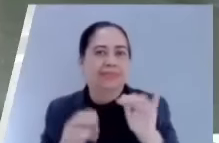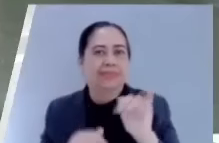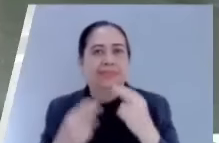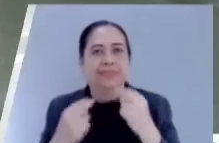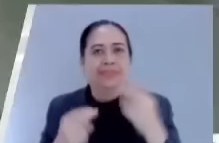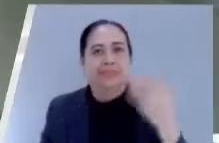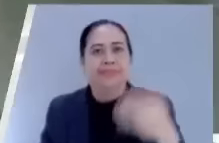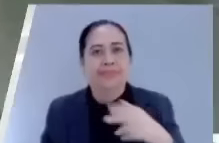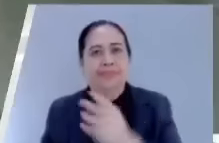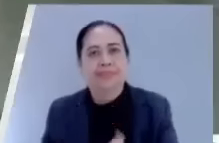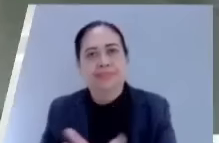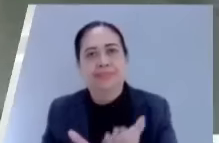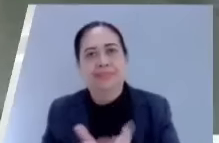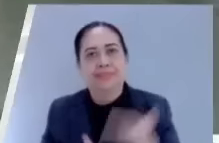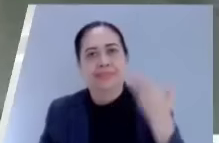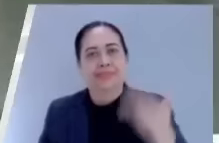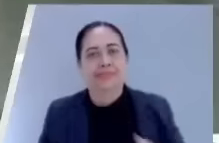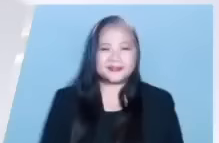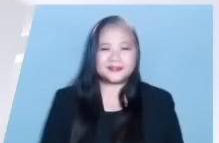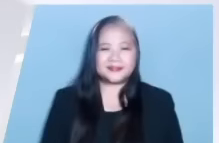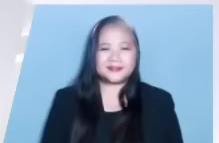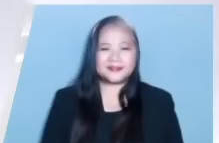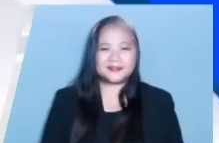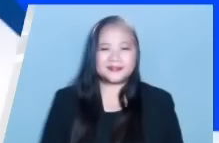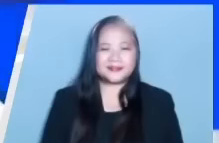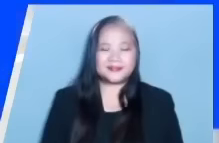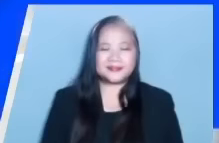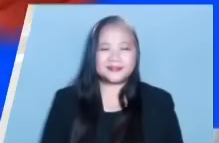si James Agustin para sa GMA Integrated News.